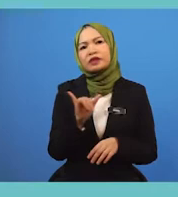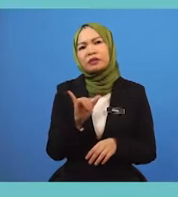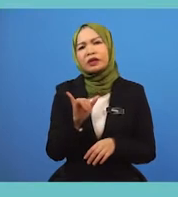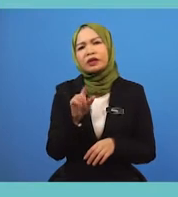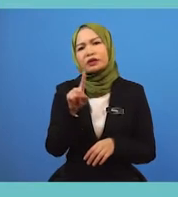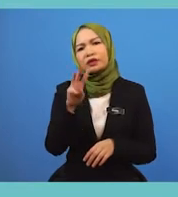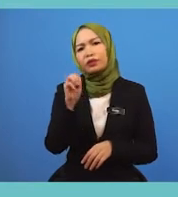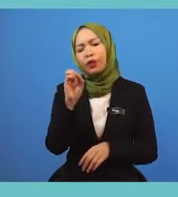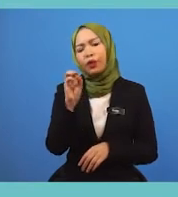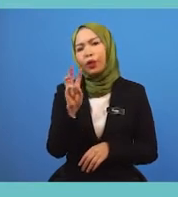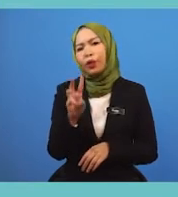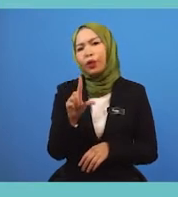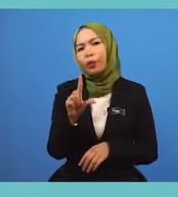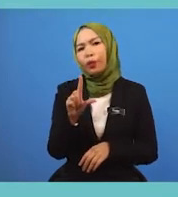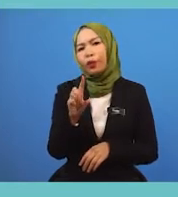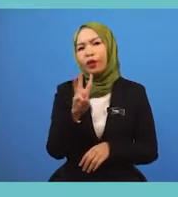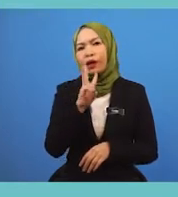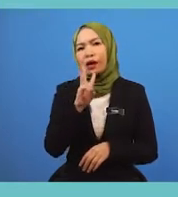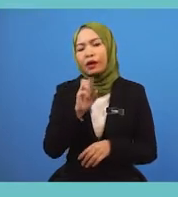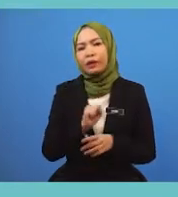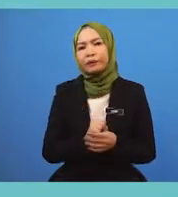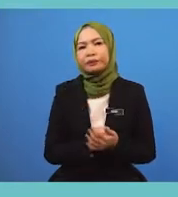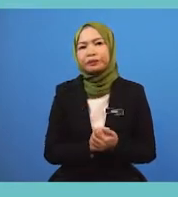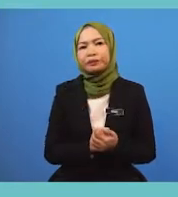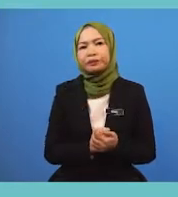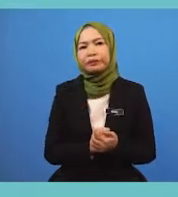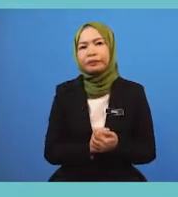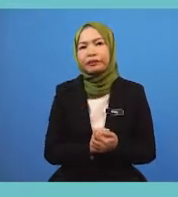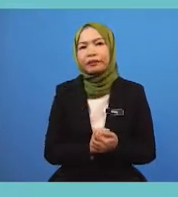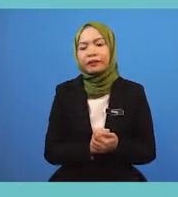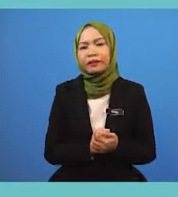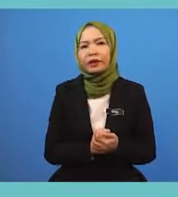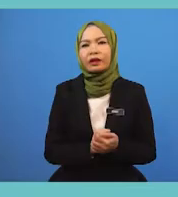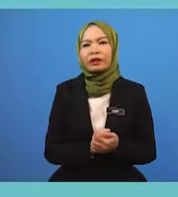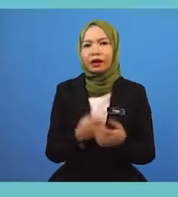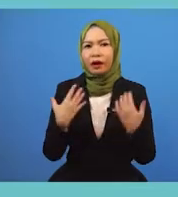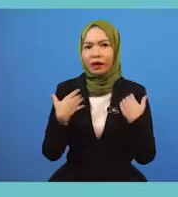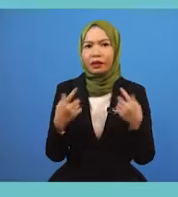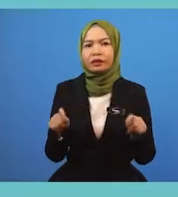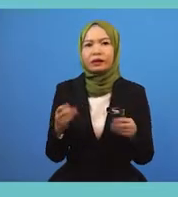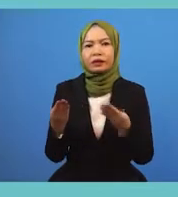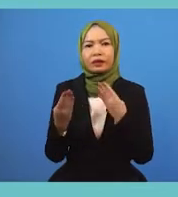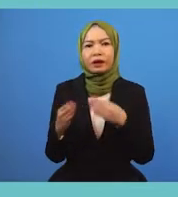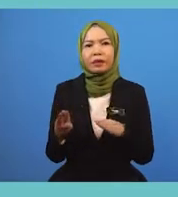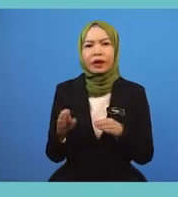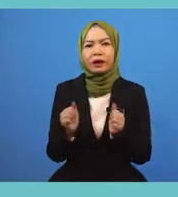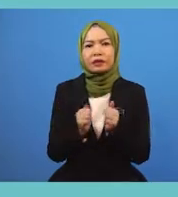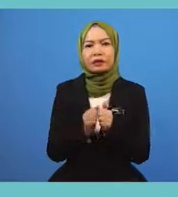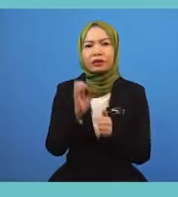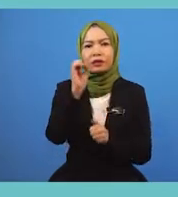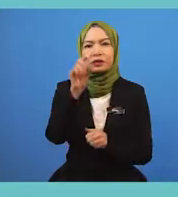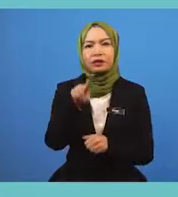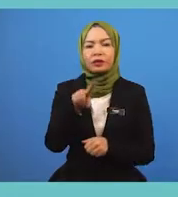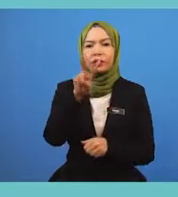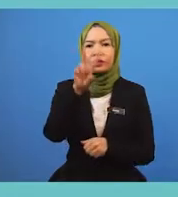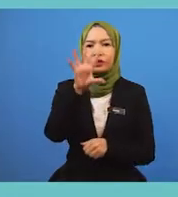0.25 mol hidrogen ion akan bertindak balas dengan